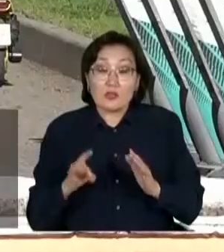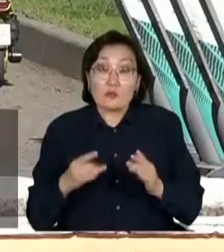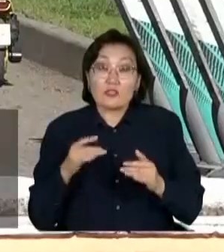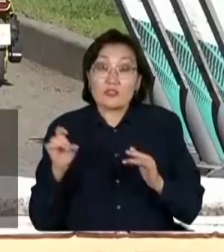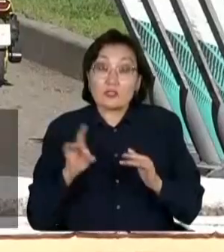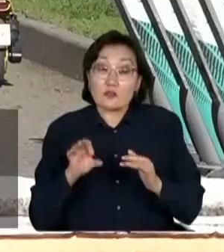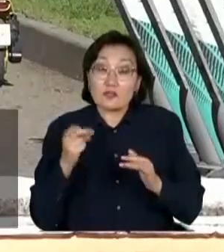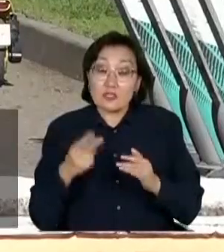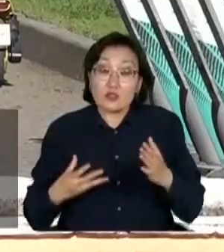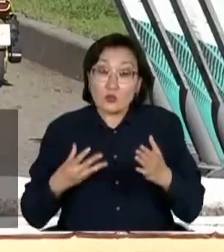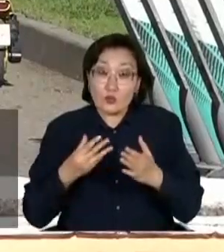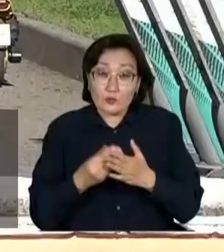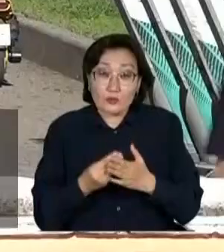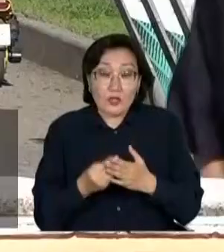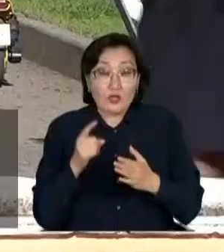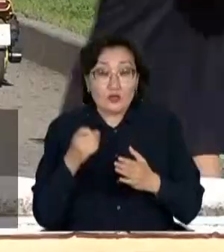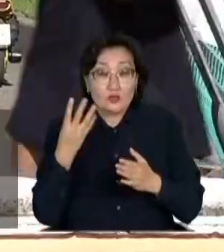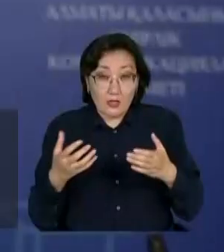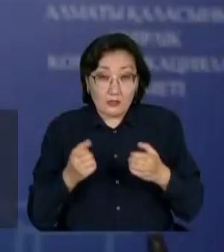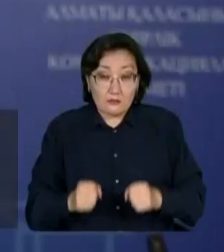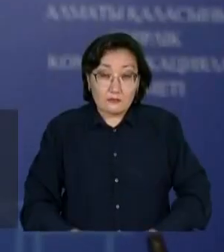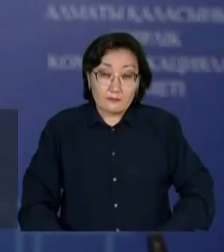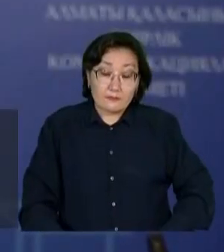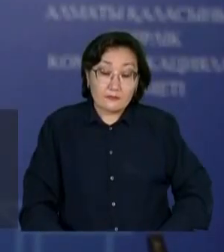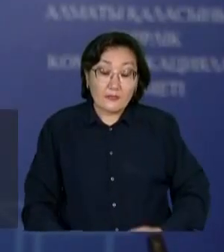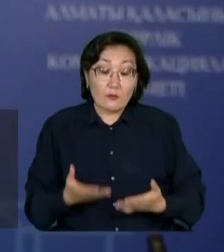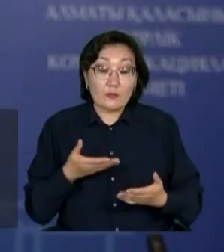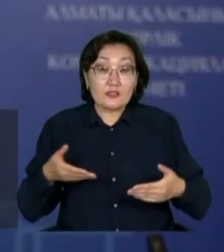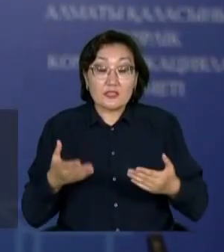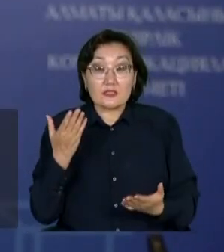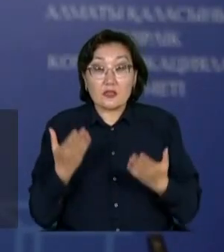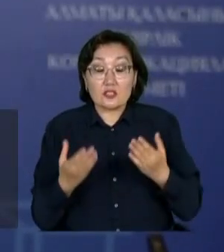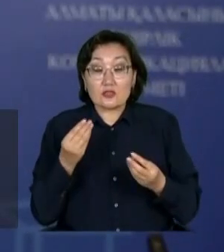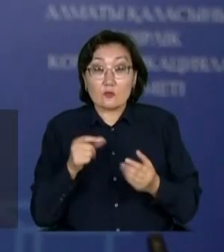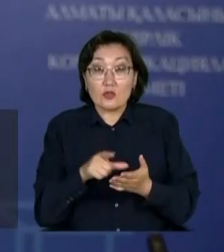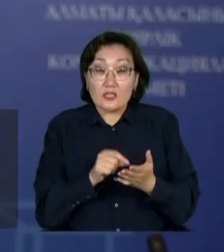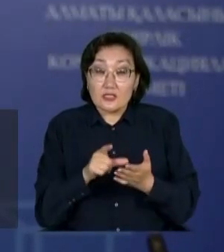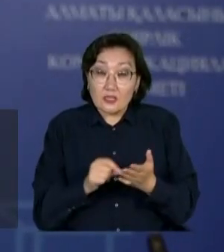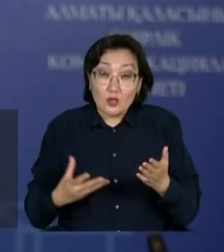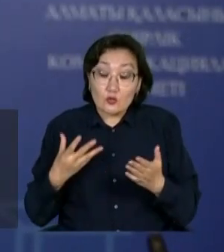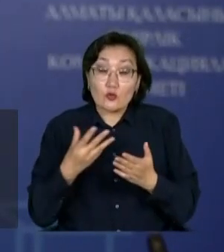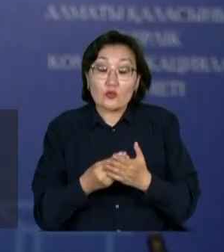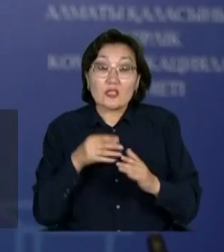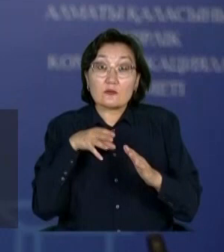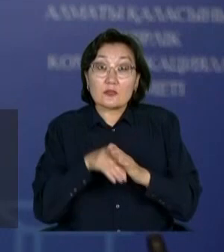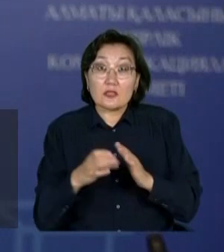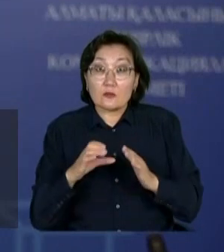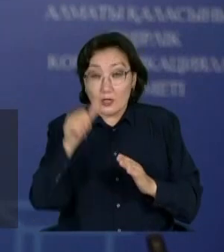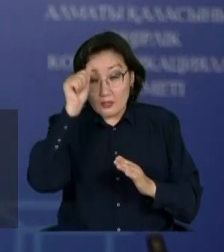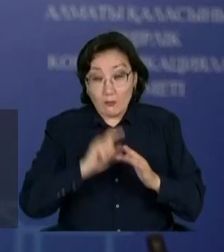төлемді 140 мыңнан астам азамат алған. Біз егер осы өтемақыны енгізетін болсақ, 42-тен